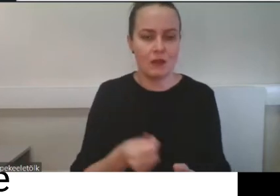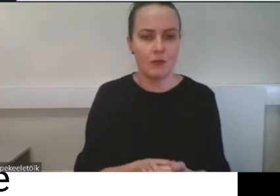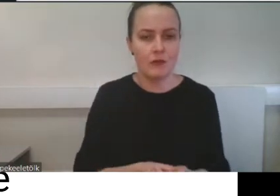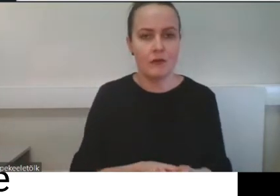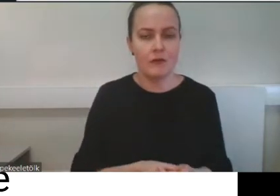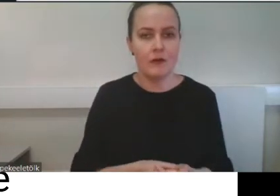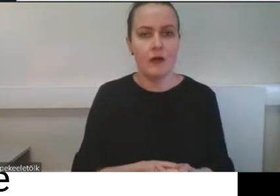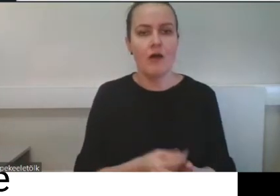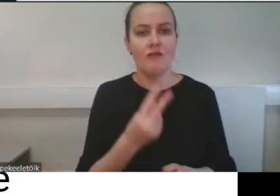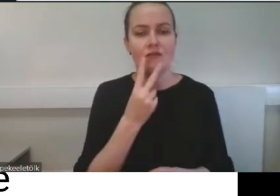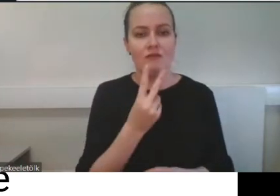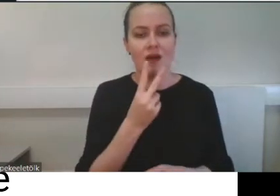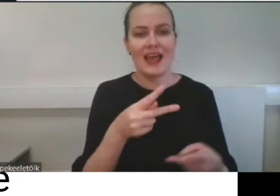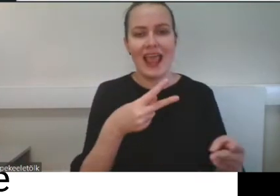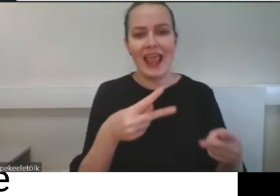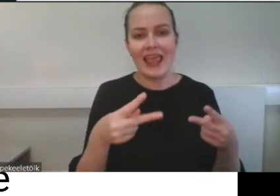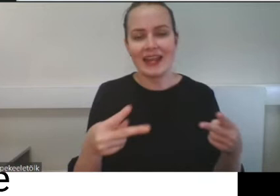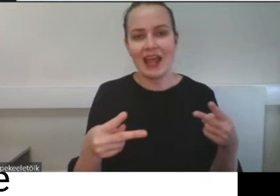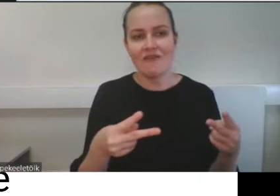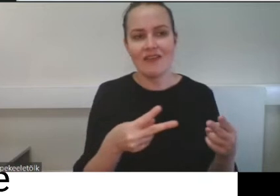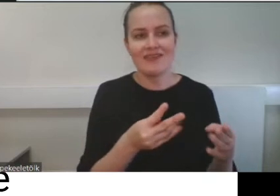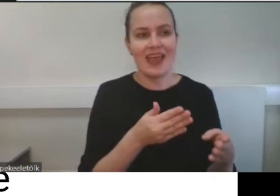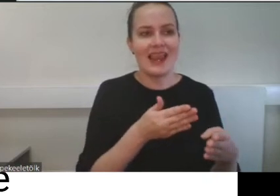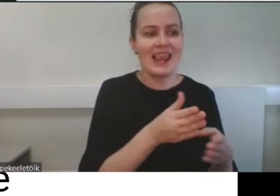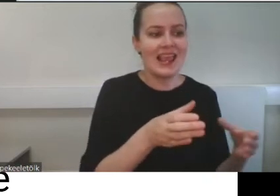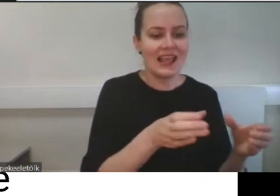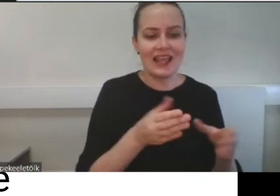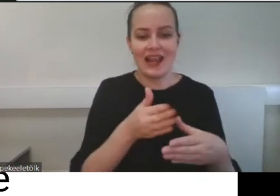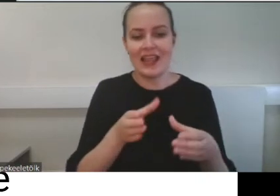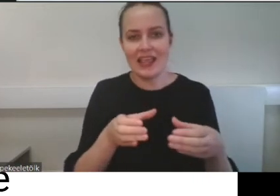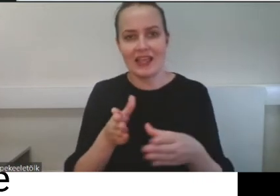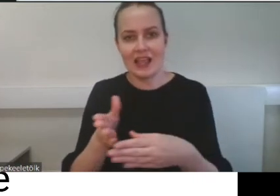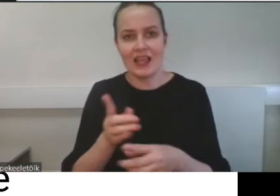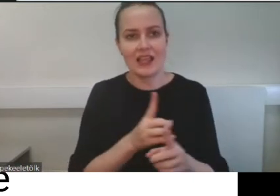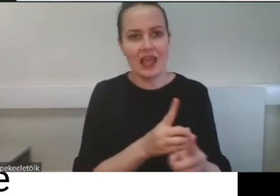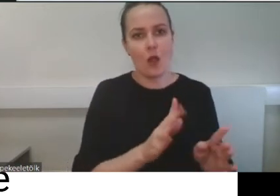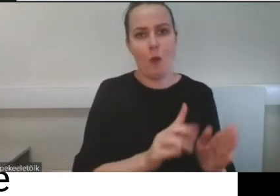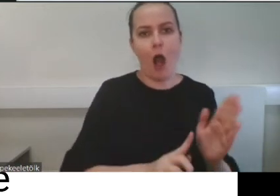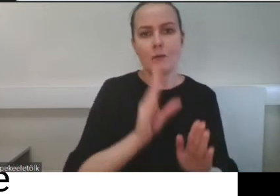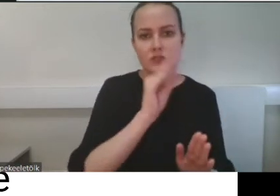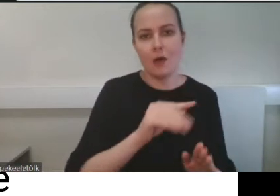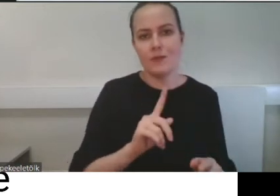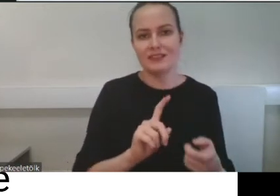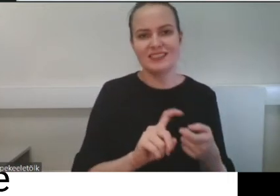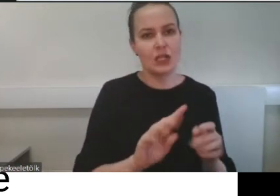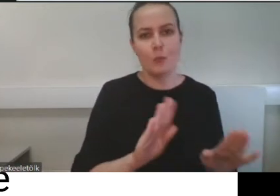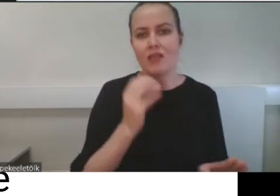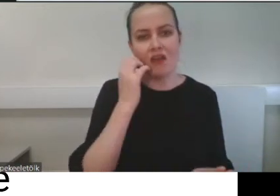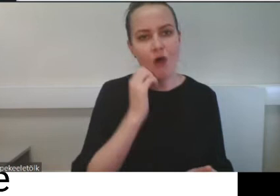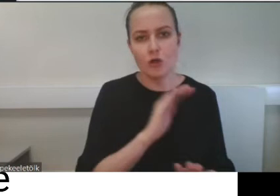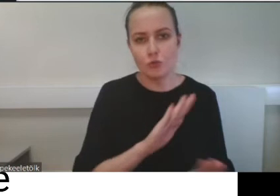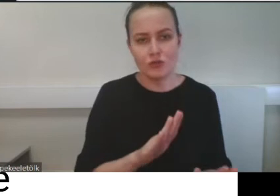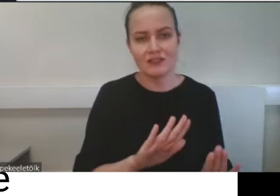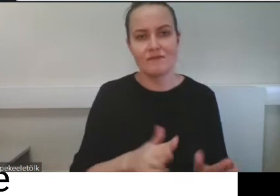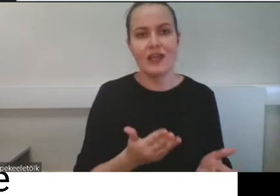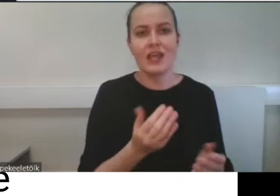keda kaasata, miks ei kaasata, kas kõiki kaasatakse, aga sel hetkel, kui küsitleja nagu pöördub inimese poole või teda kutsutakse